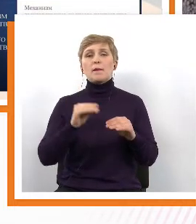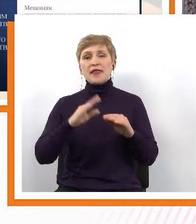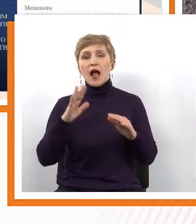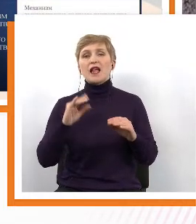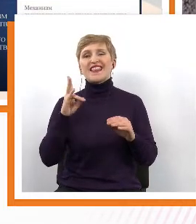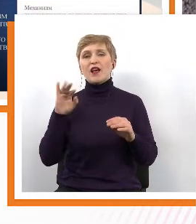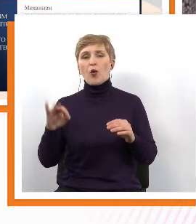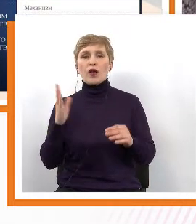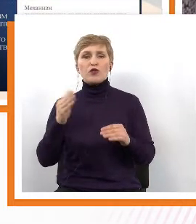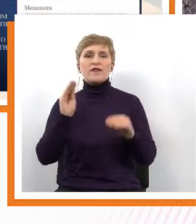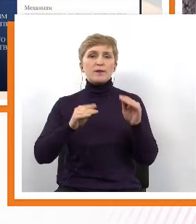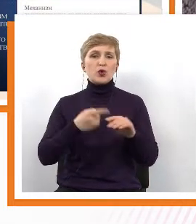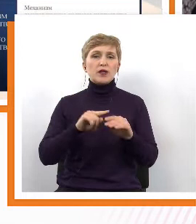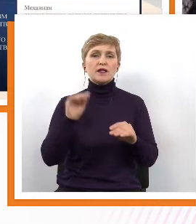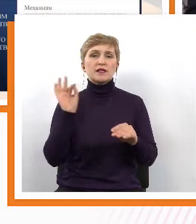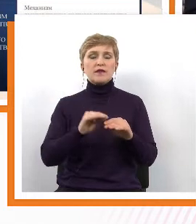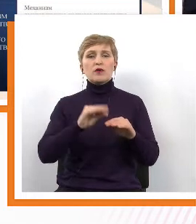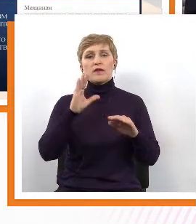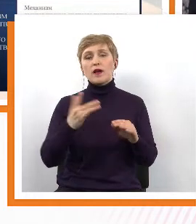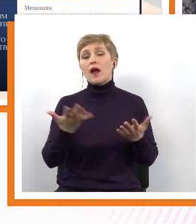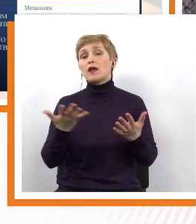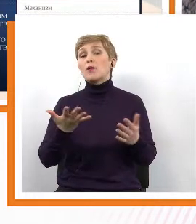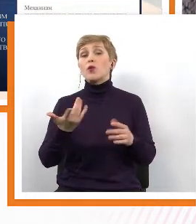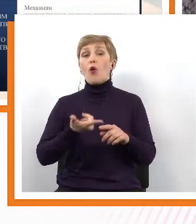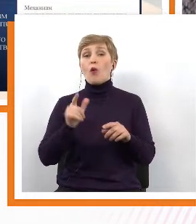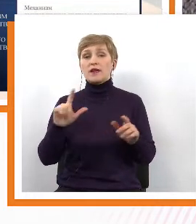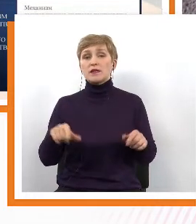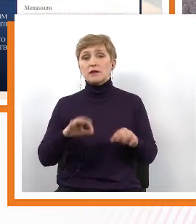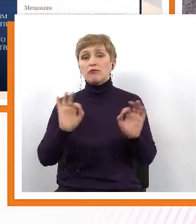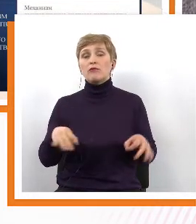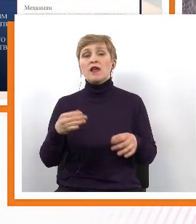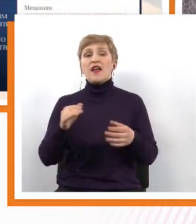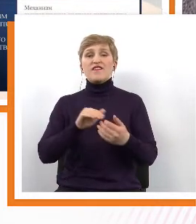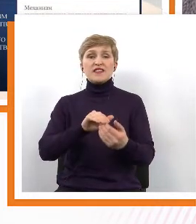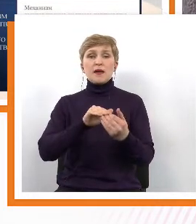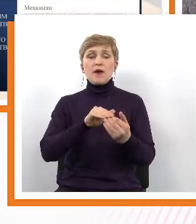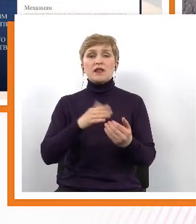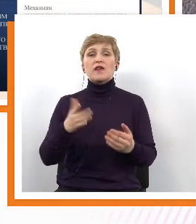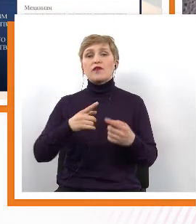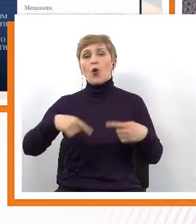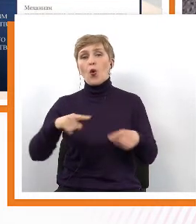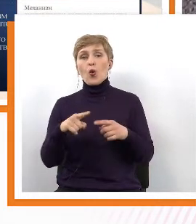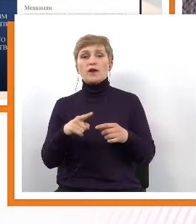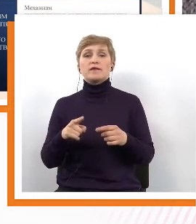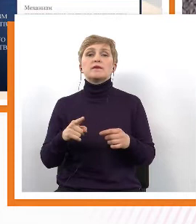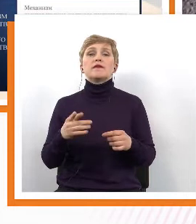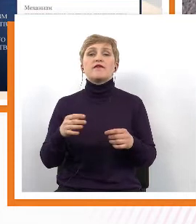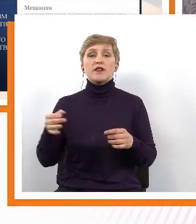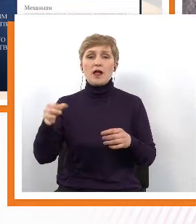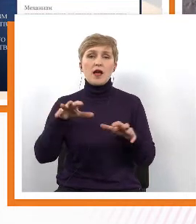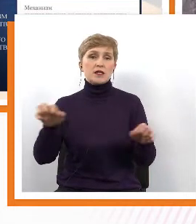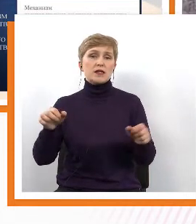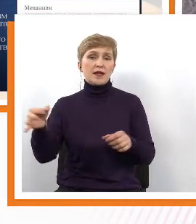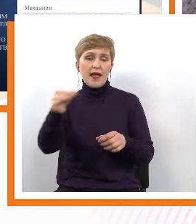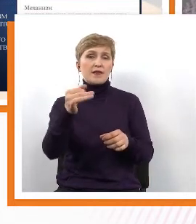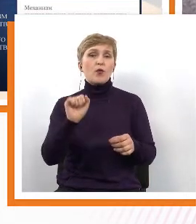образом могут взаимодействие с органами региональной власти вот в эти налоговые преференции получить. Значит,